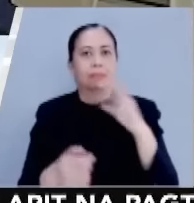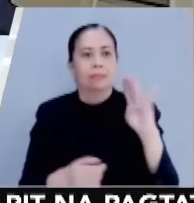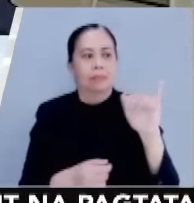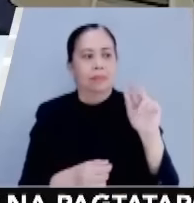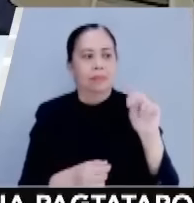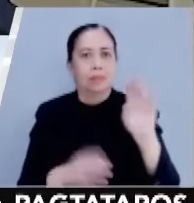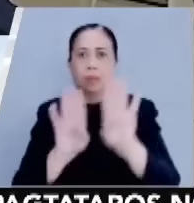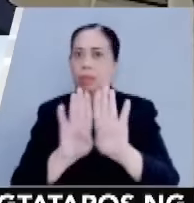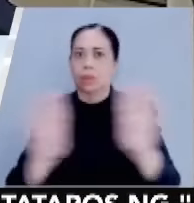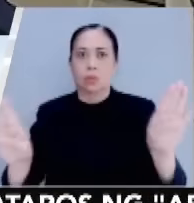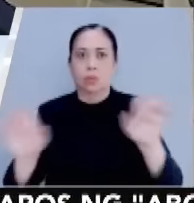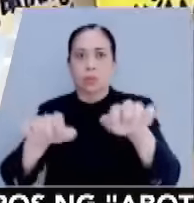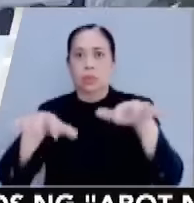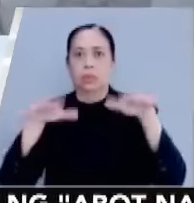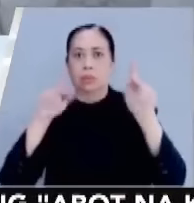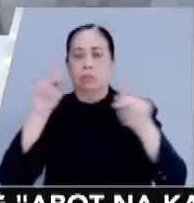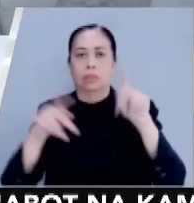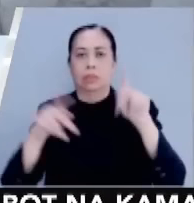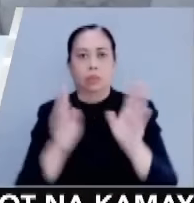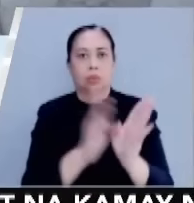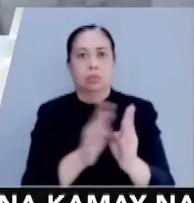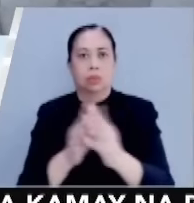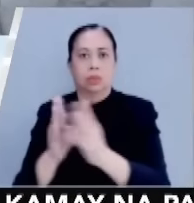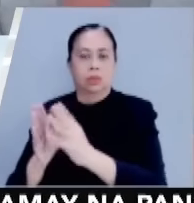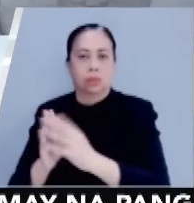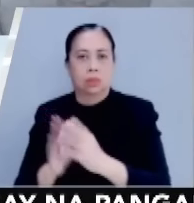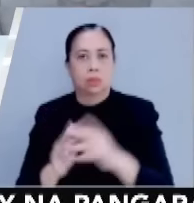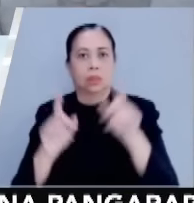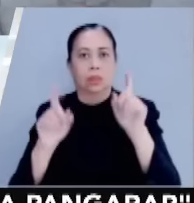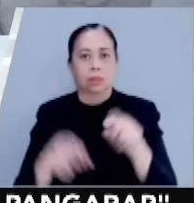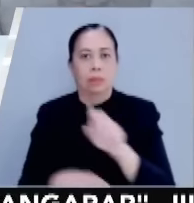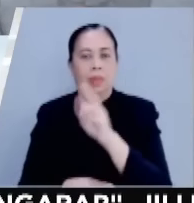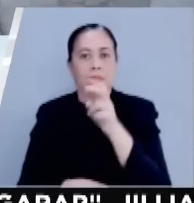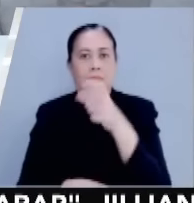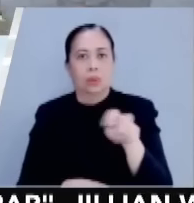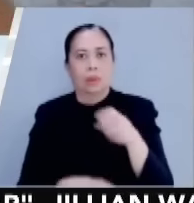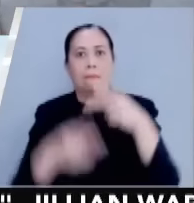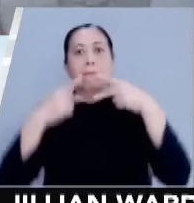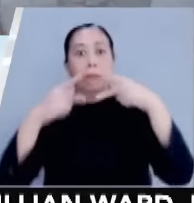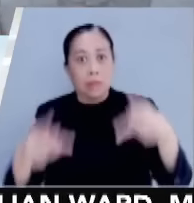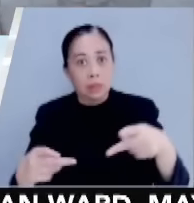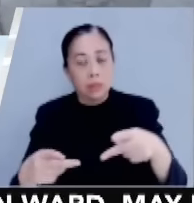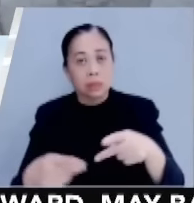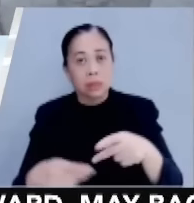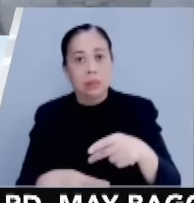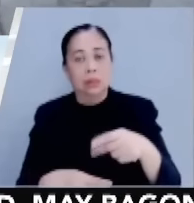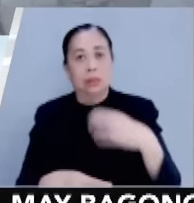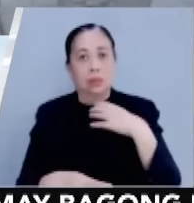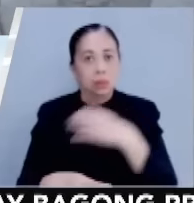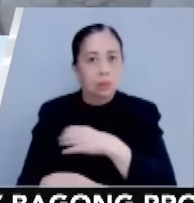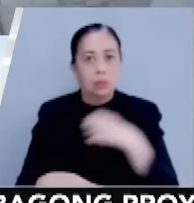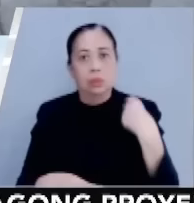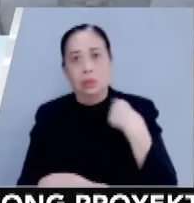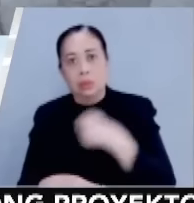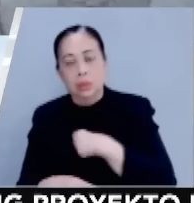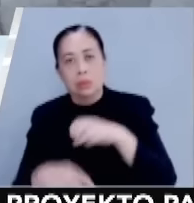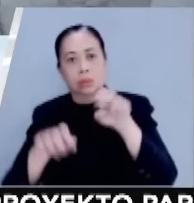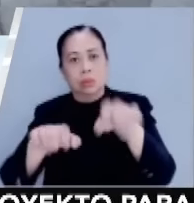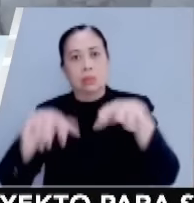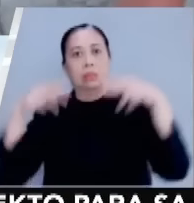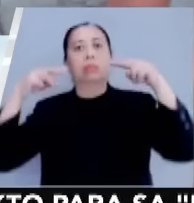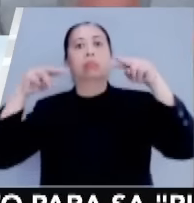publiko ang mga meeting na ito. Dapat ang bicam public, nakakanood yung publiko. Has anybody seen